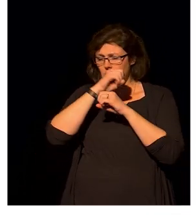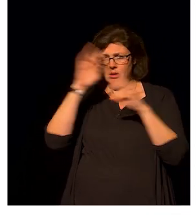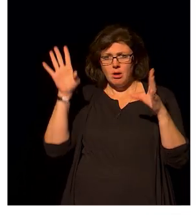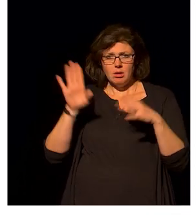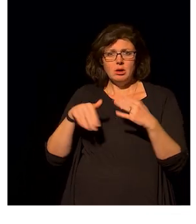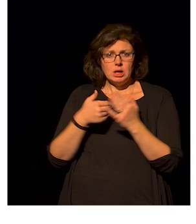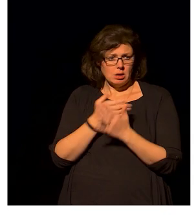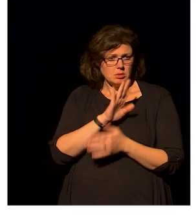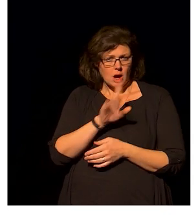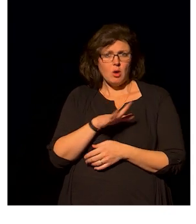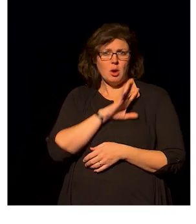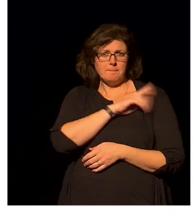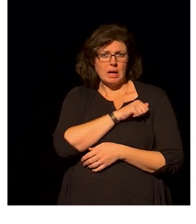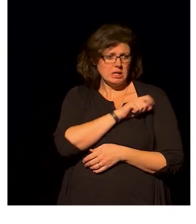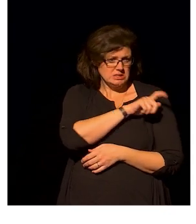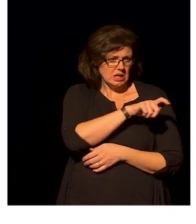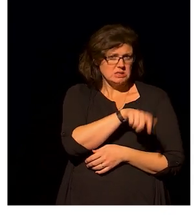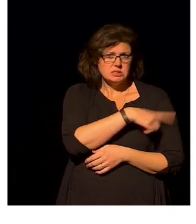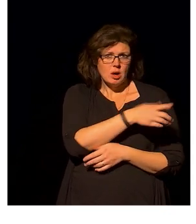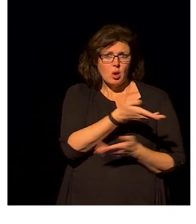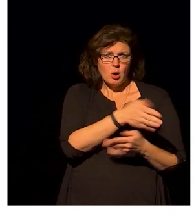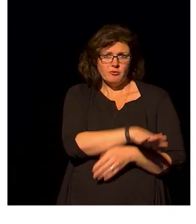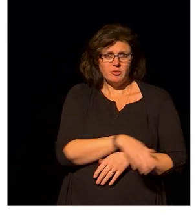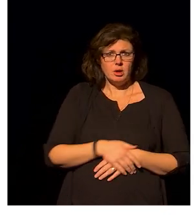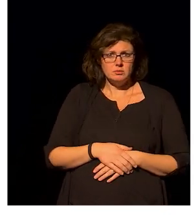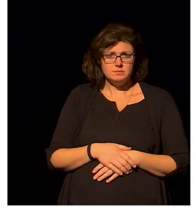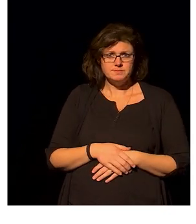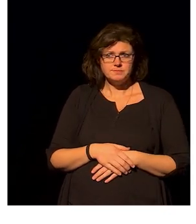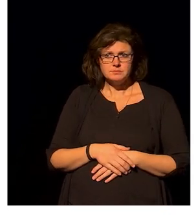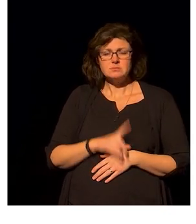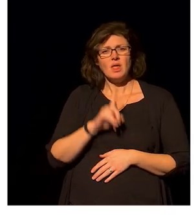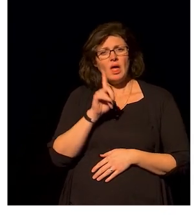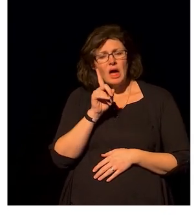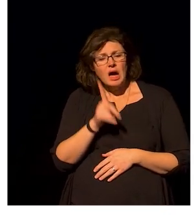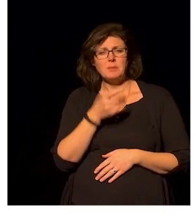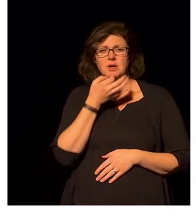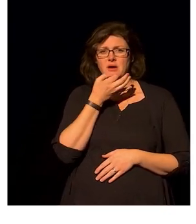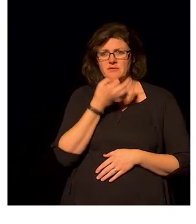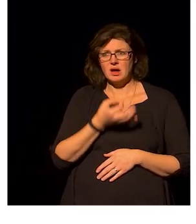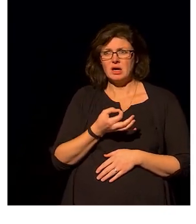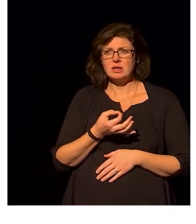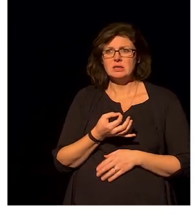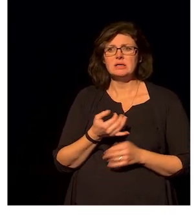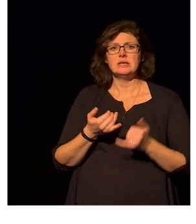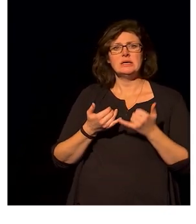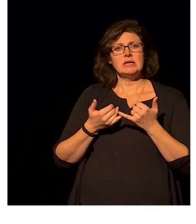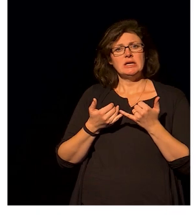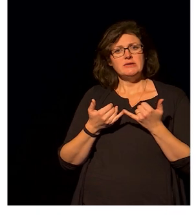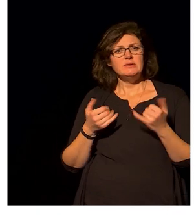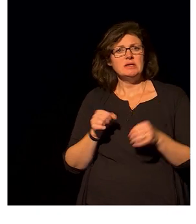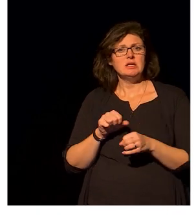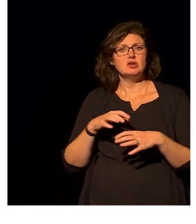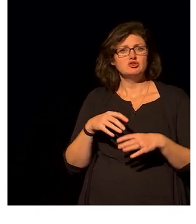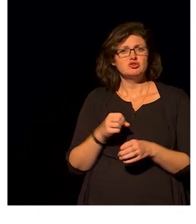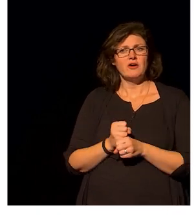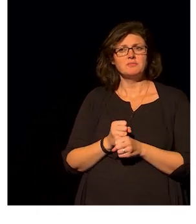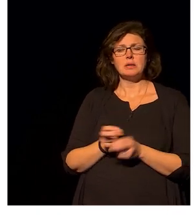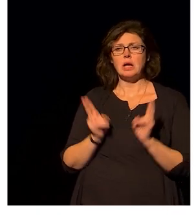Opfer. Die Frage ist ja, in welchem Sinn man das in die klassischen Raster